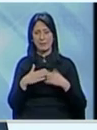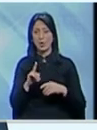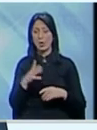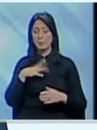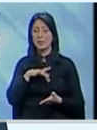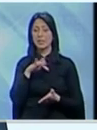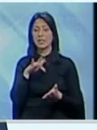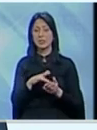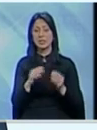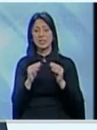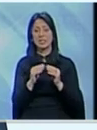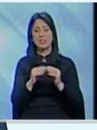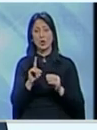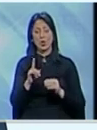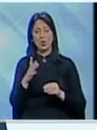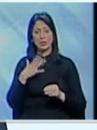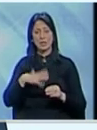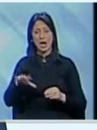ვენტილაციის